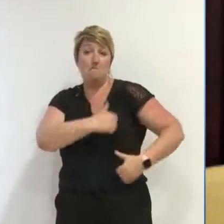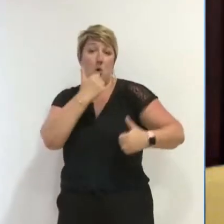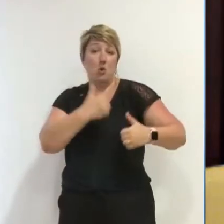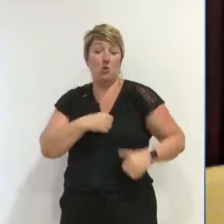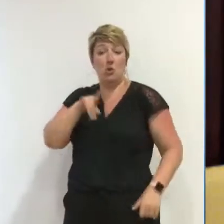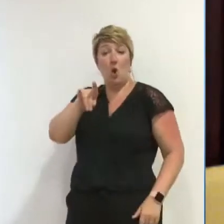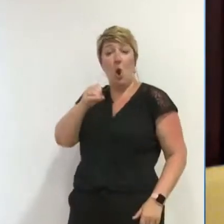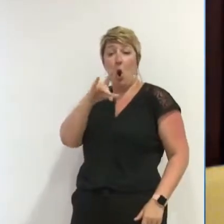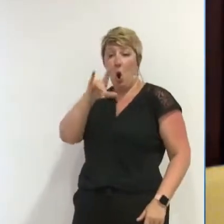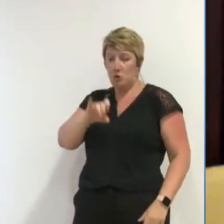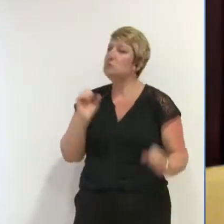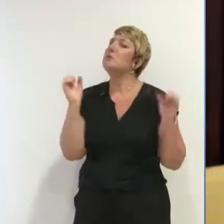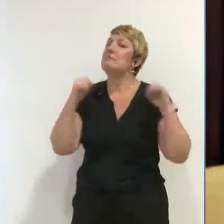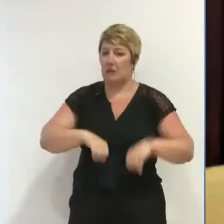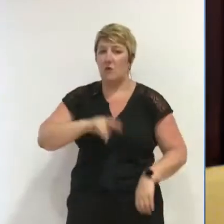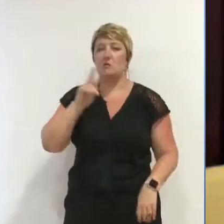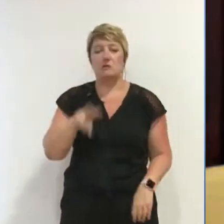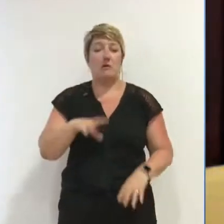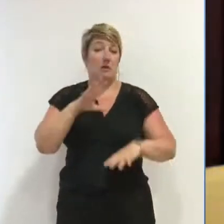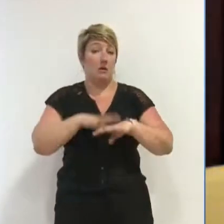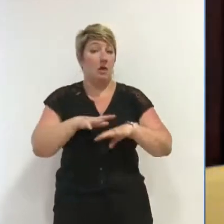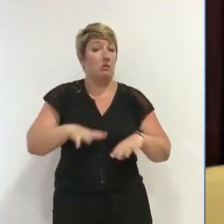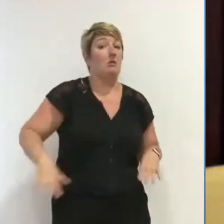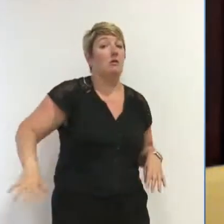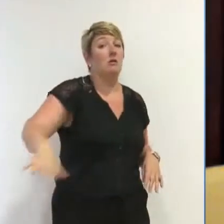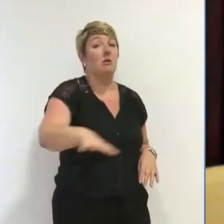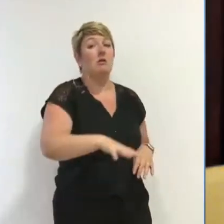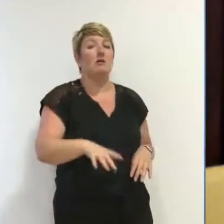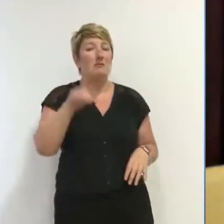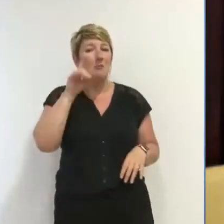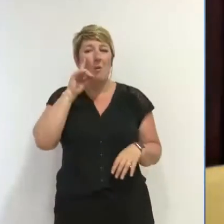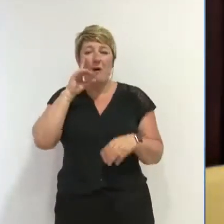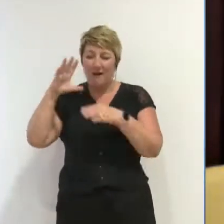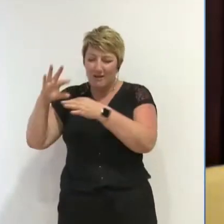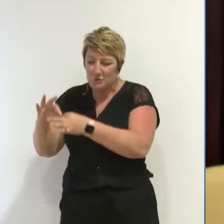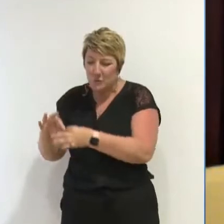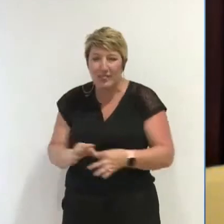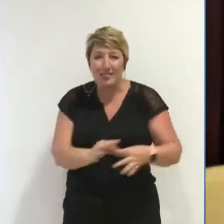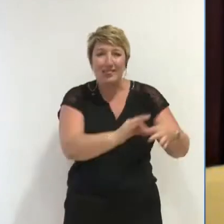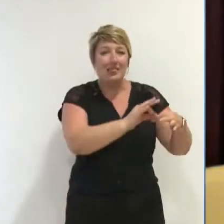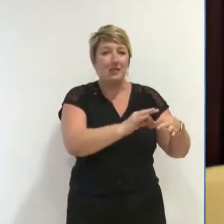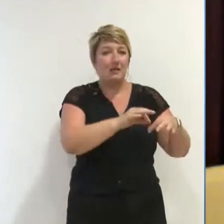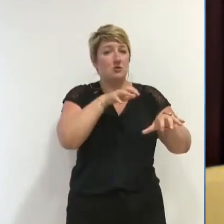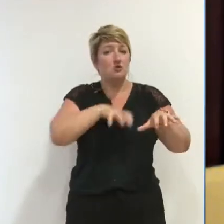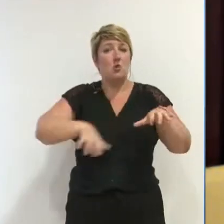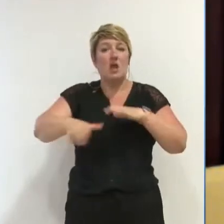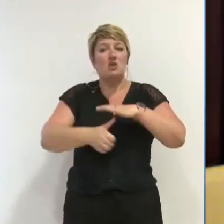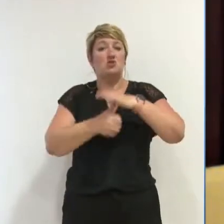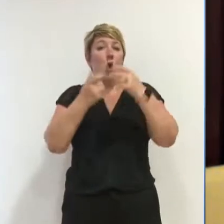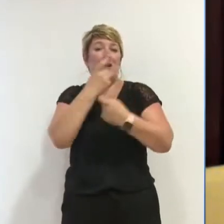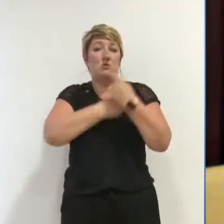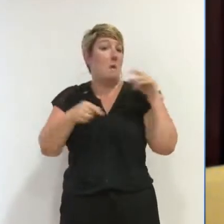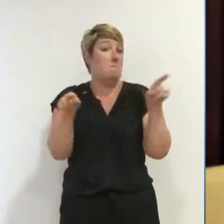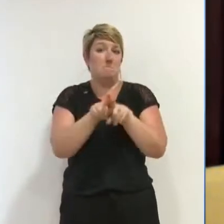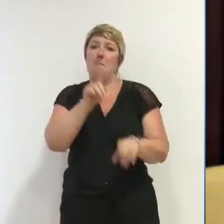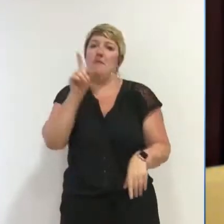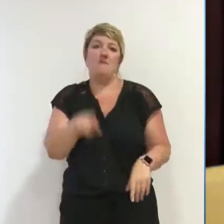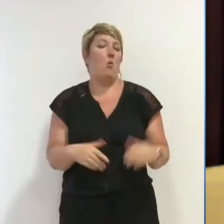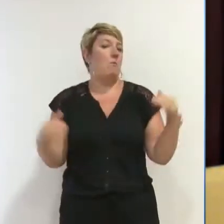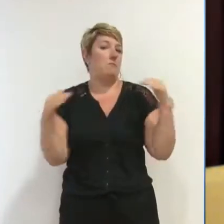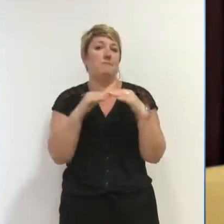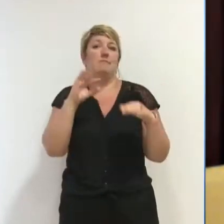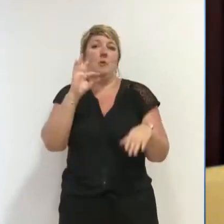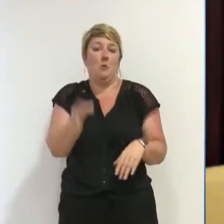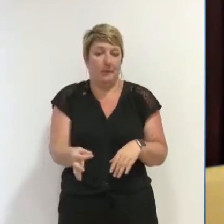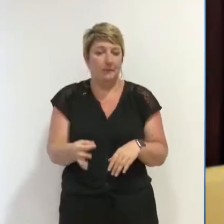de Hoche. C'est vrai que c'est un quartier qui doit, par souci de continuité territoriale, pouvoir bénéficier du zonage du cœur historique. Sur l'attention qui est